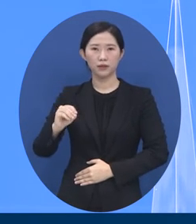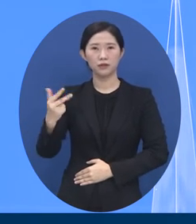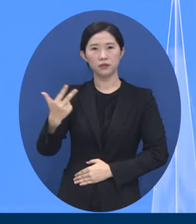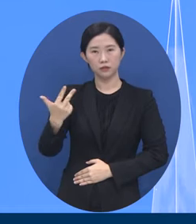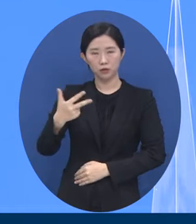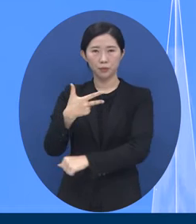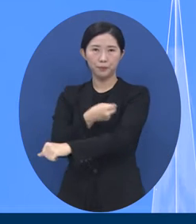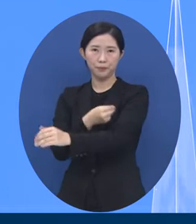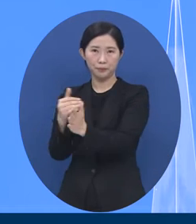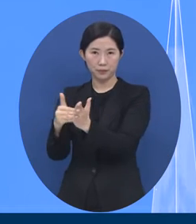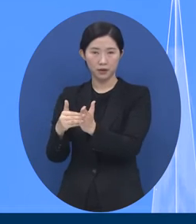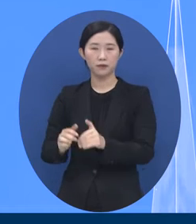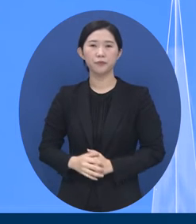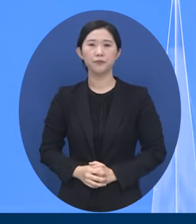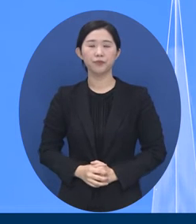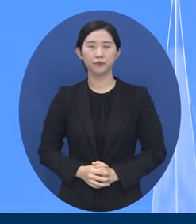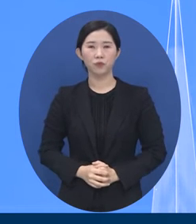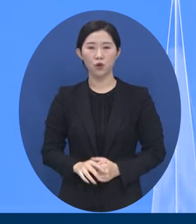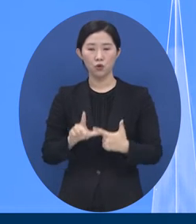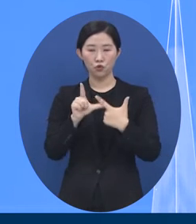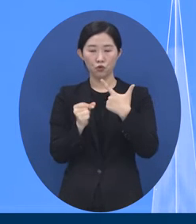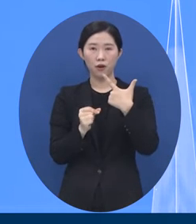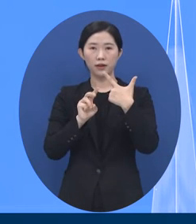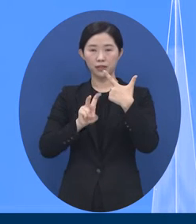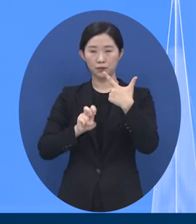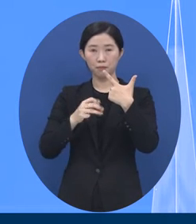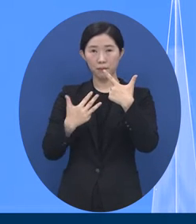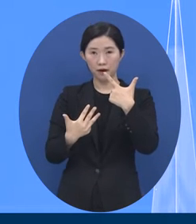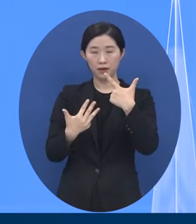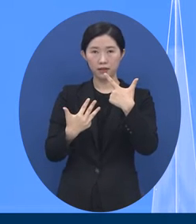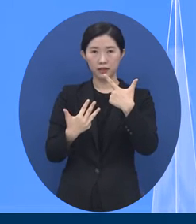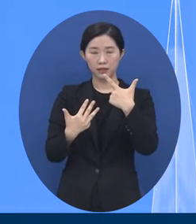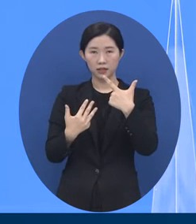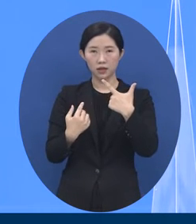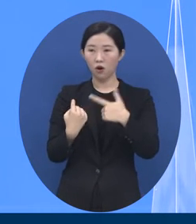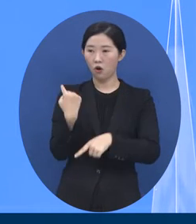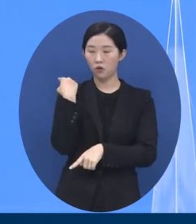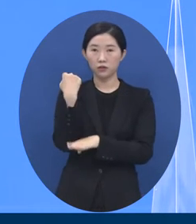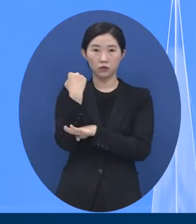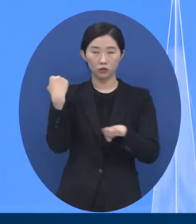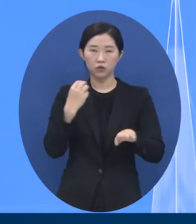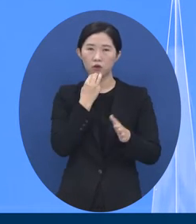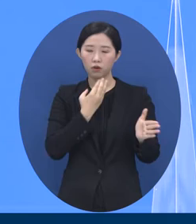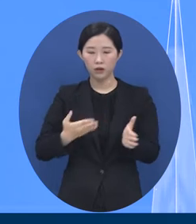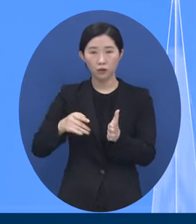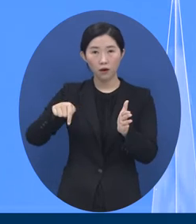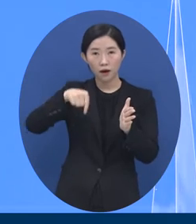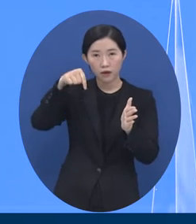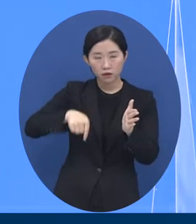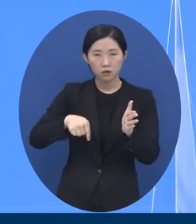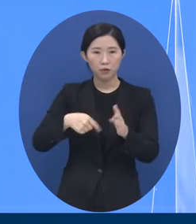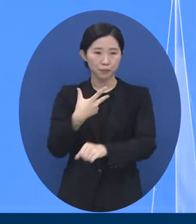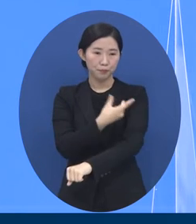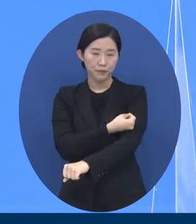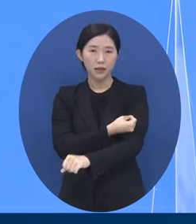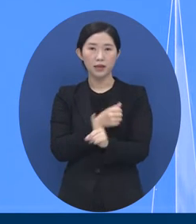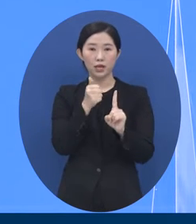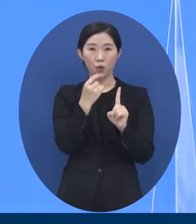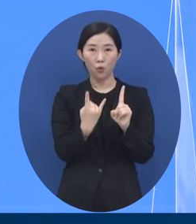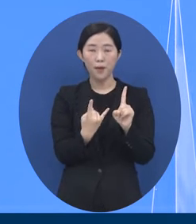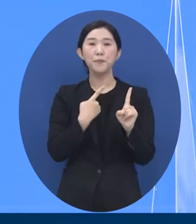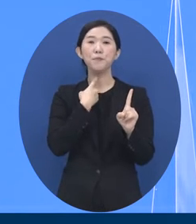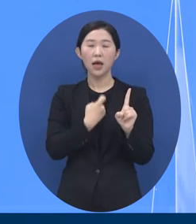6,931명입니다. 6월 28일 18시 기준 도내에서 코로나19 예방접종을 1회 이상 받은 사람은